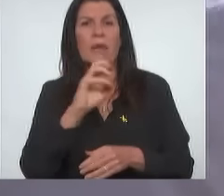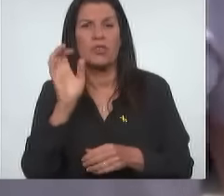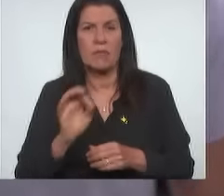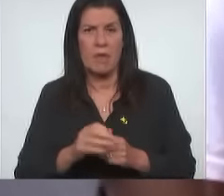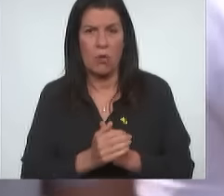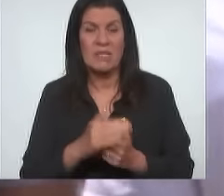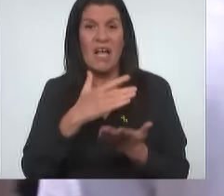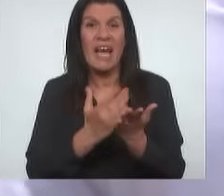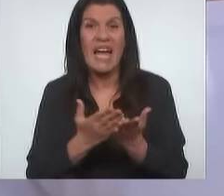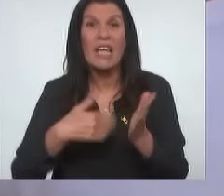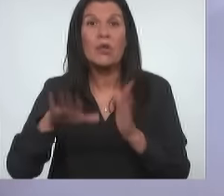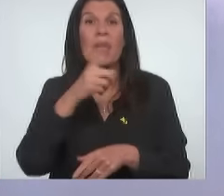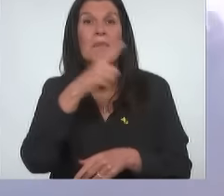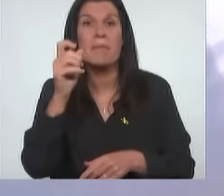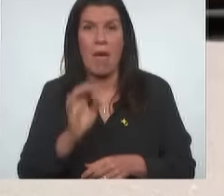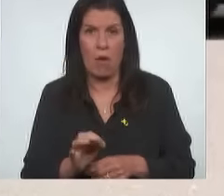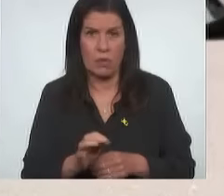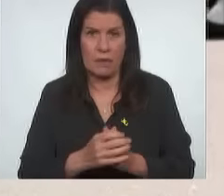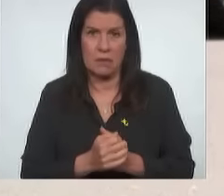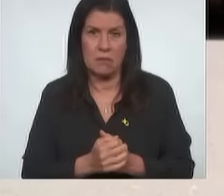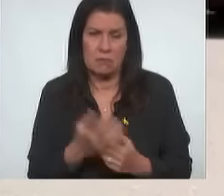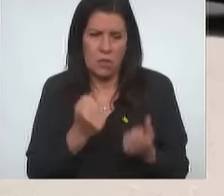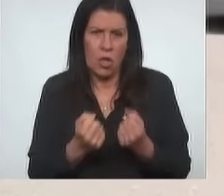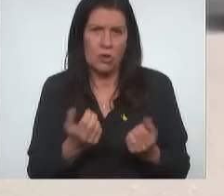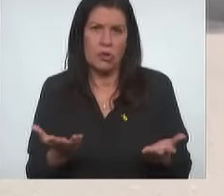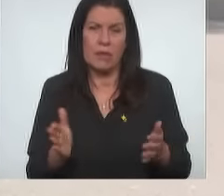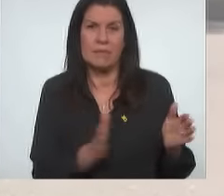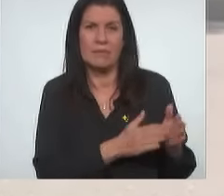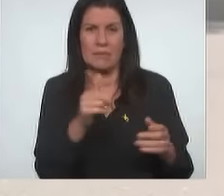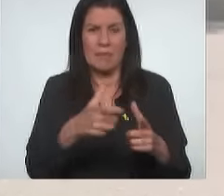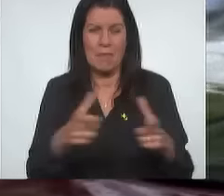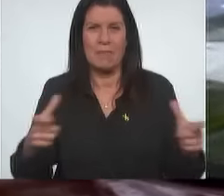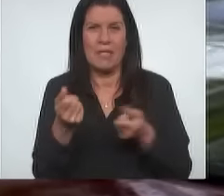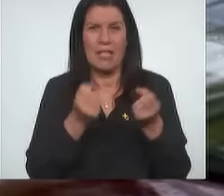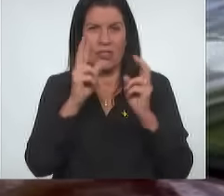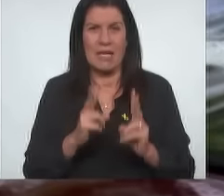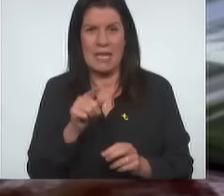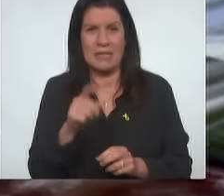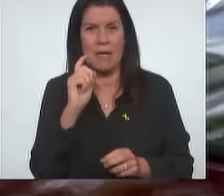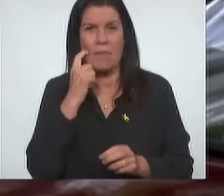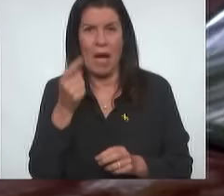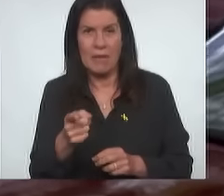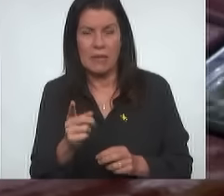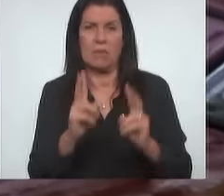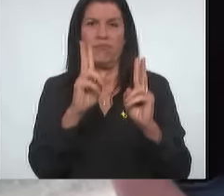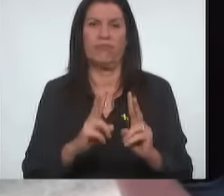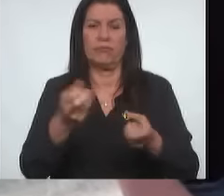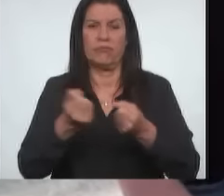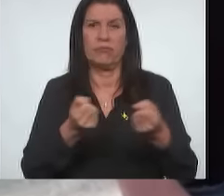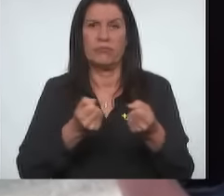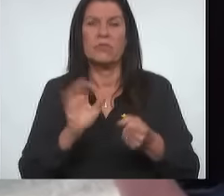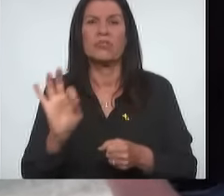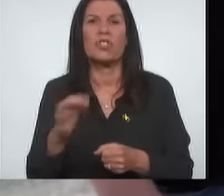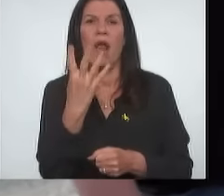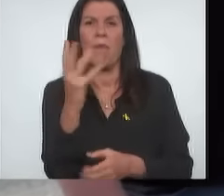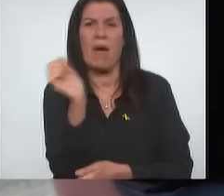100%. קשה מאוד. במגרש החנייה הזה ברמת גן נעמדו היום מכוניות הטסלה של 4 נהגים זועמים,